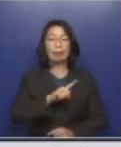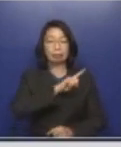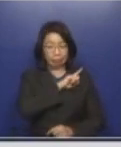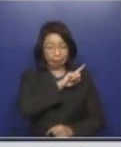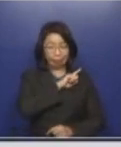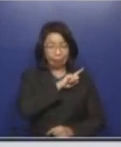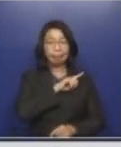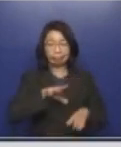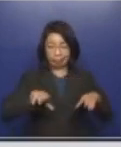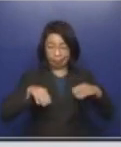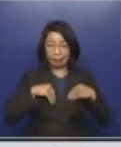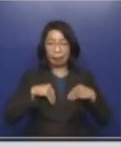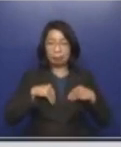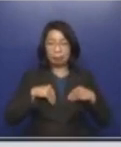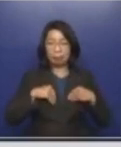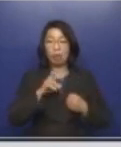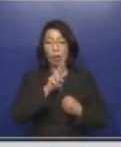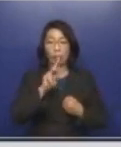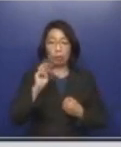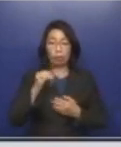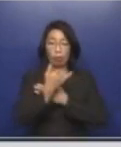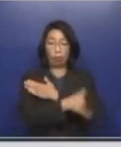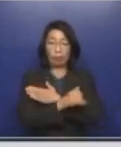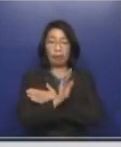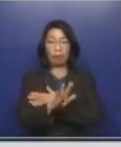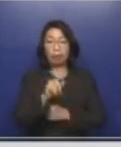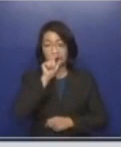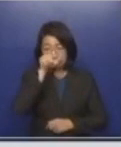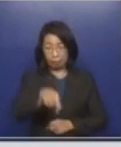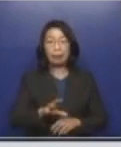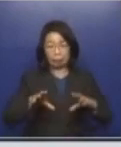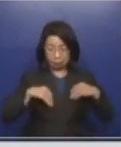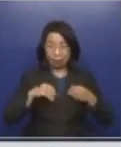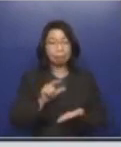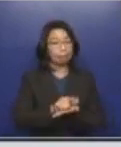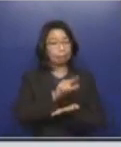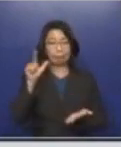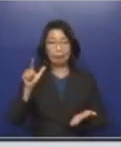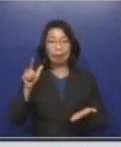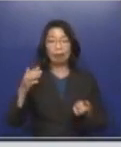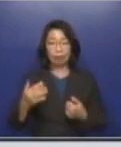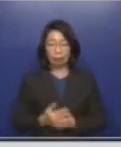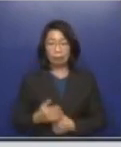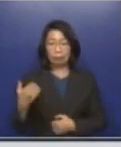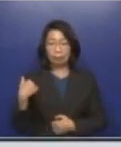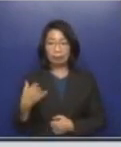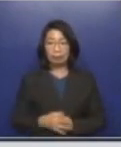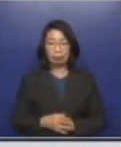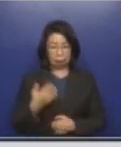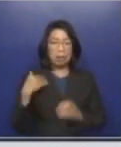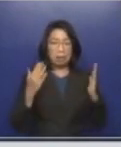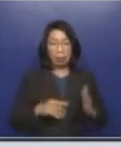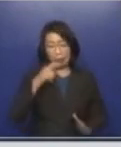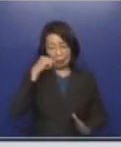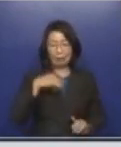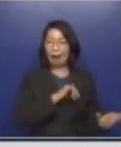อบของรัฐมนตรีต่างประเทศนิวซีแลนด์ท่านลาออกครับที่สำคัญคือผมว่าคนไทยหลายคนอยากไปอยู่นิวซีแลนด์แ